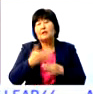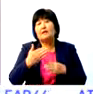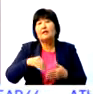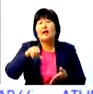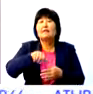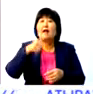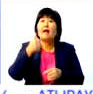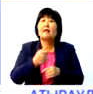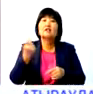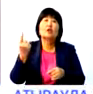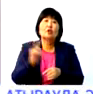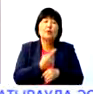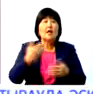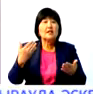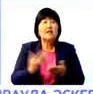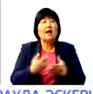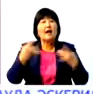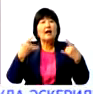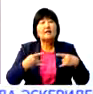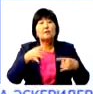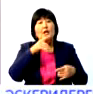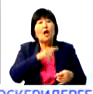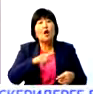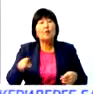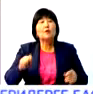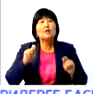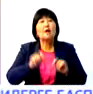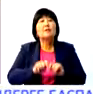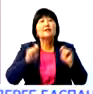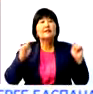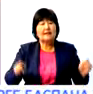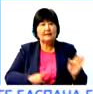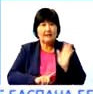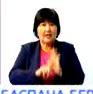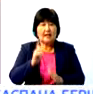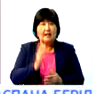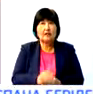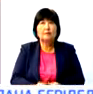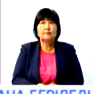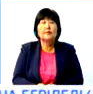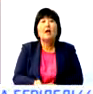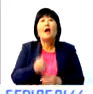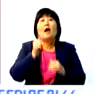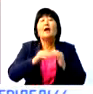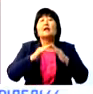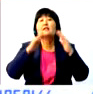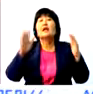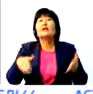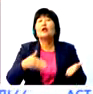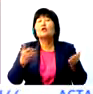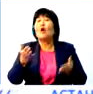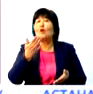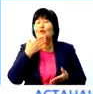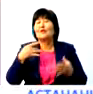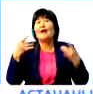арасында алғашқылардың бірі болып жаңа телевизиялық маусымның презентациясын жасады. Әр шаңырақтың төрінде ұлттық